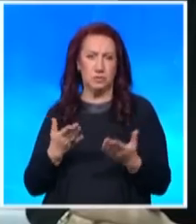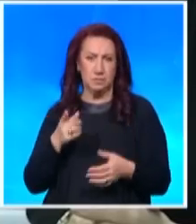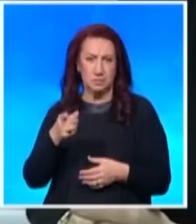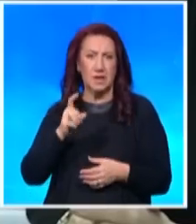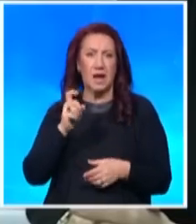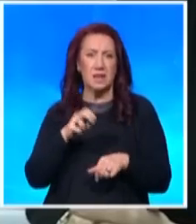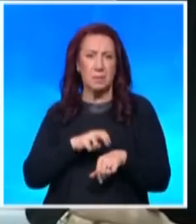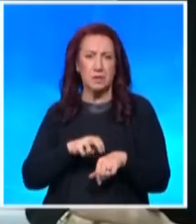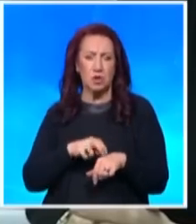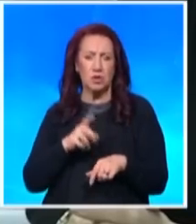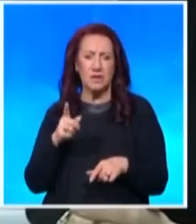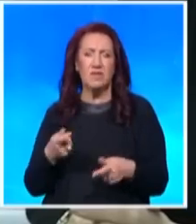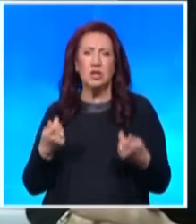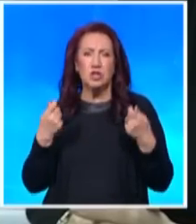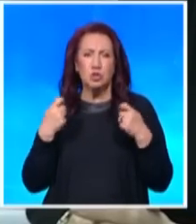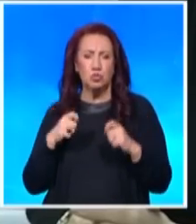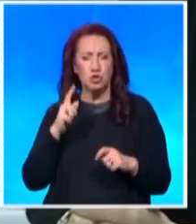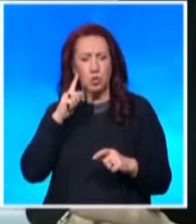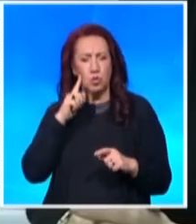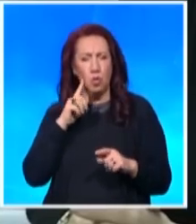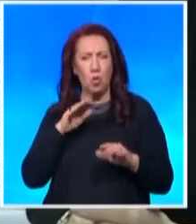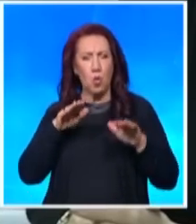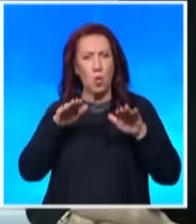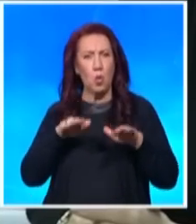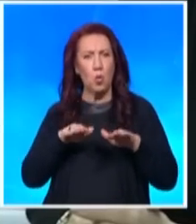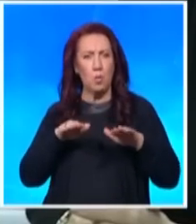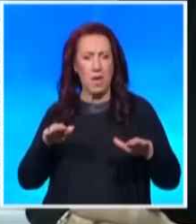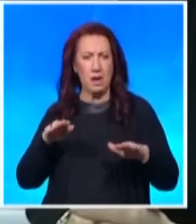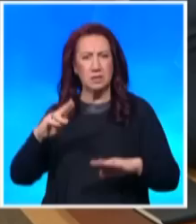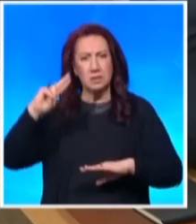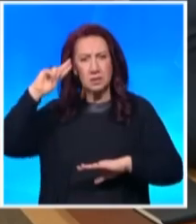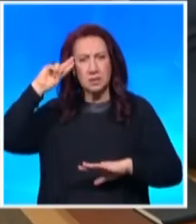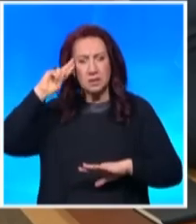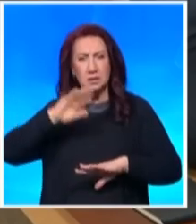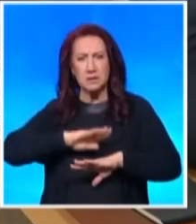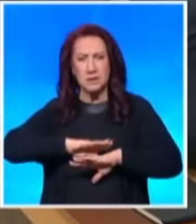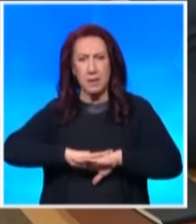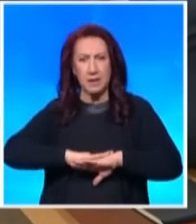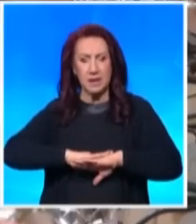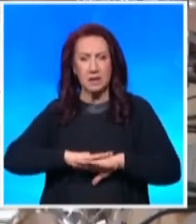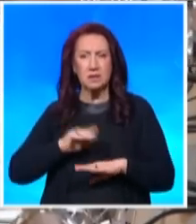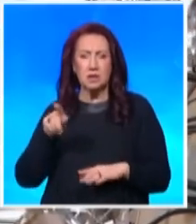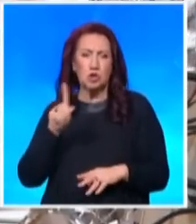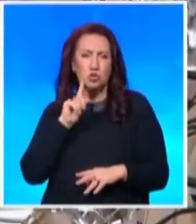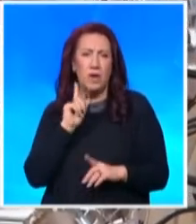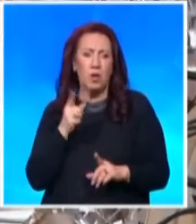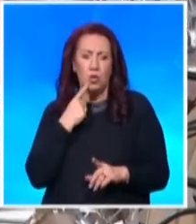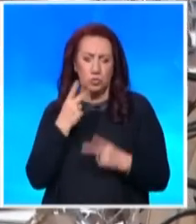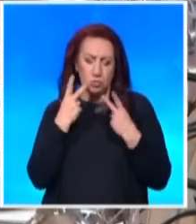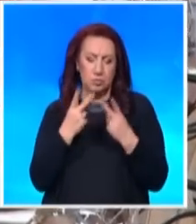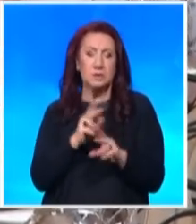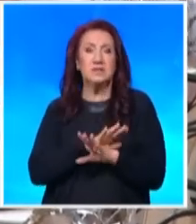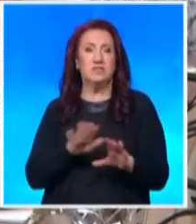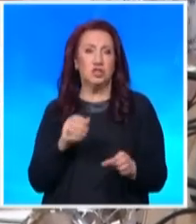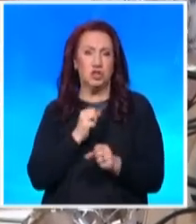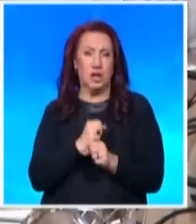изключително прагматичен, умерен, дисциплиниран човек, който си върши работа. Такъв е бил